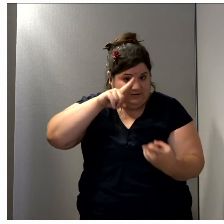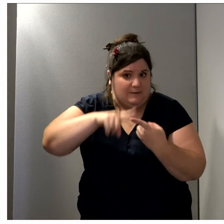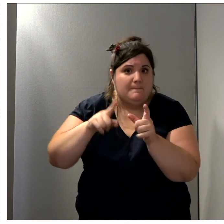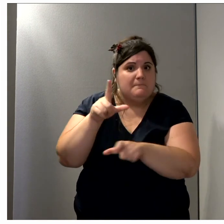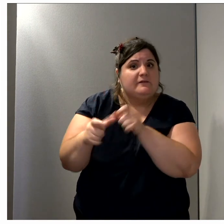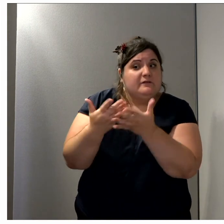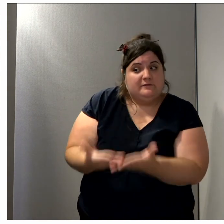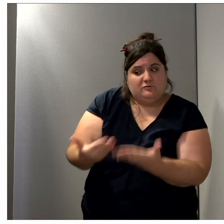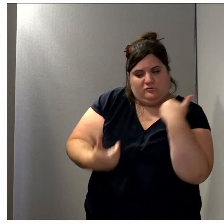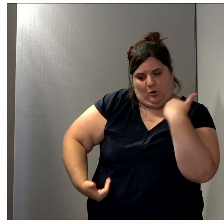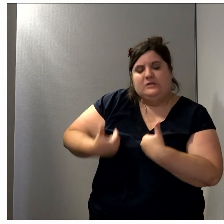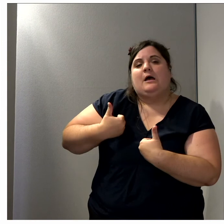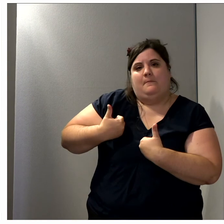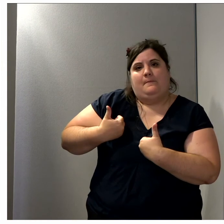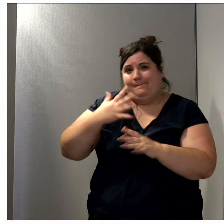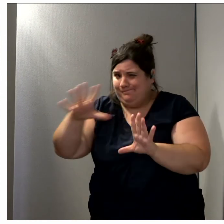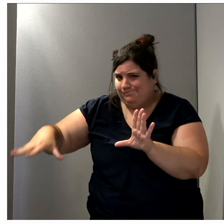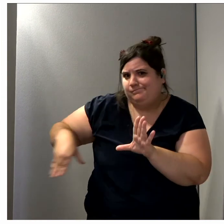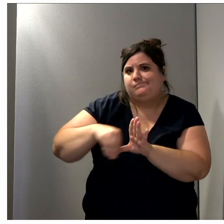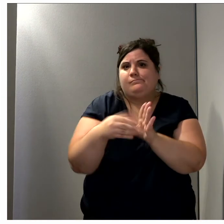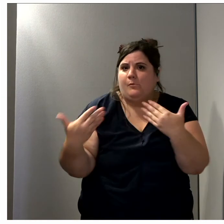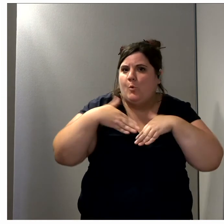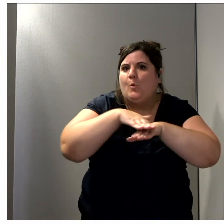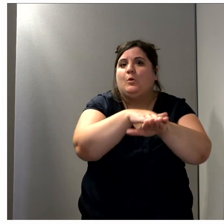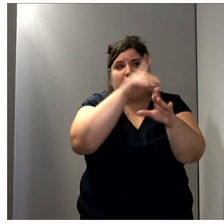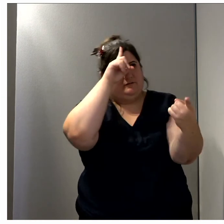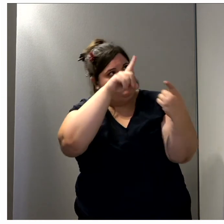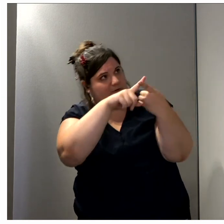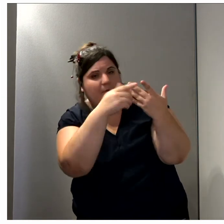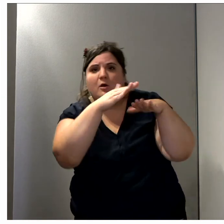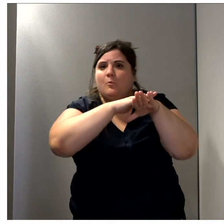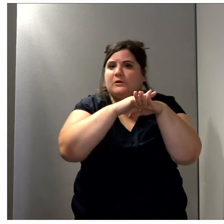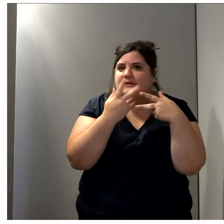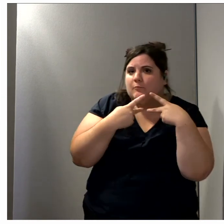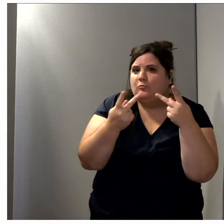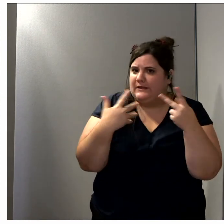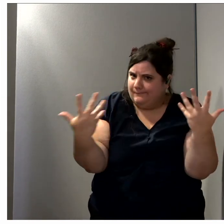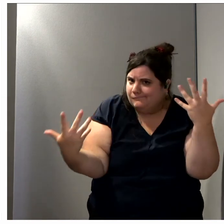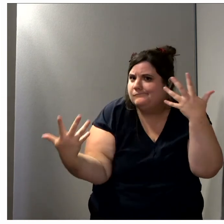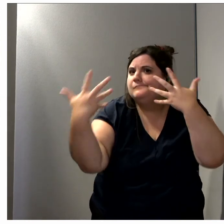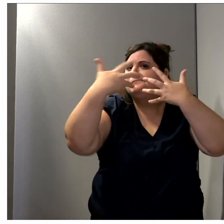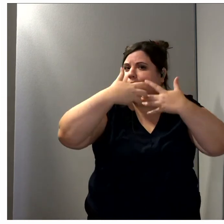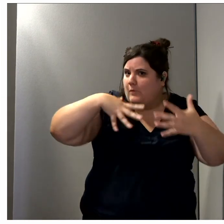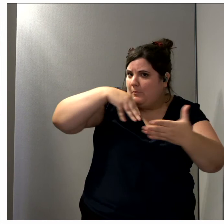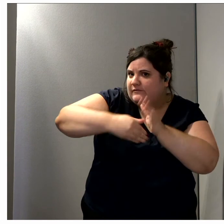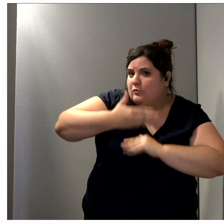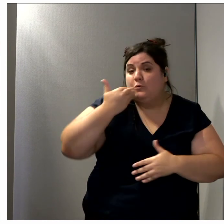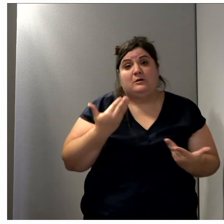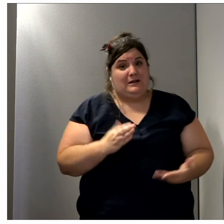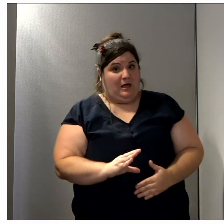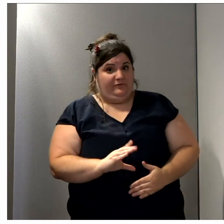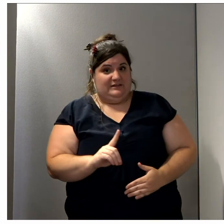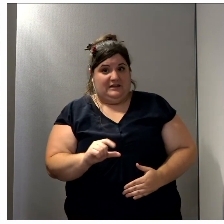personnes handicapées à l'élaboration et à la mise en œuvre des politiques publiques qui les concernent. Le CDCA a la même mission au